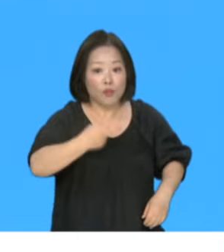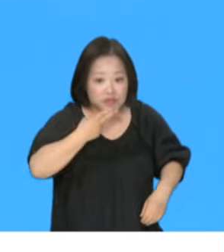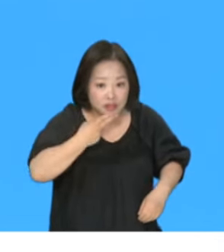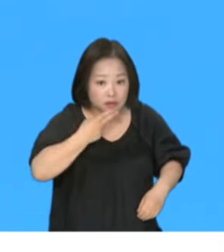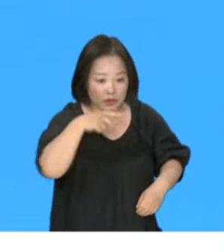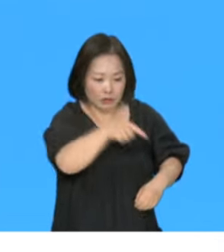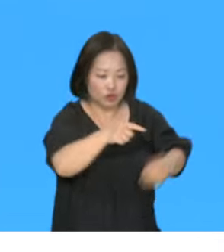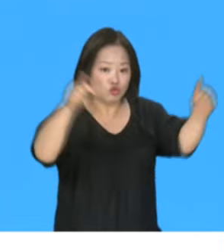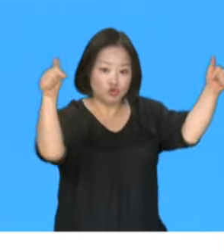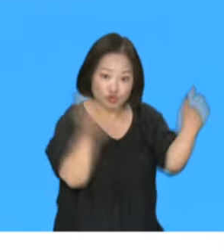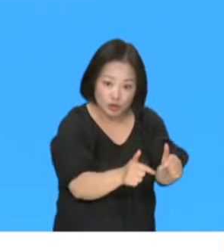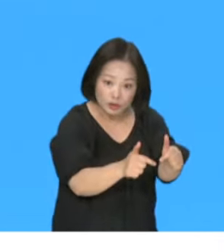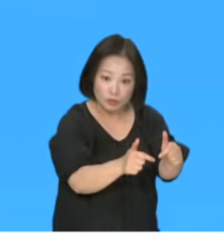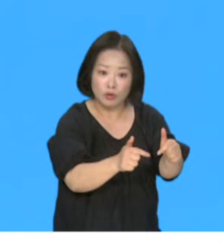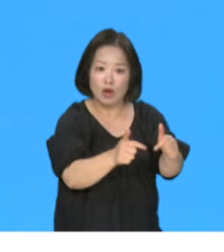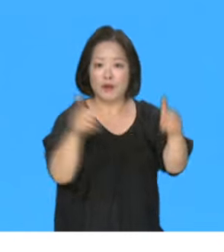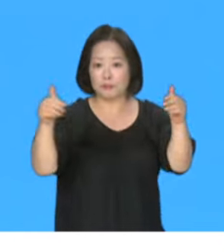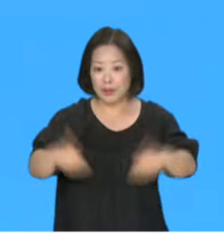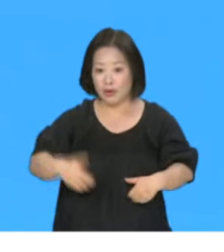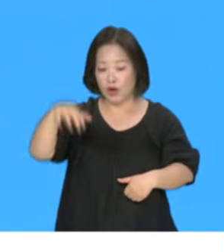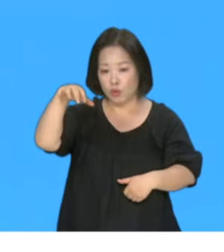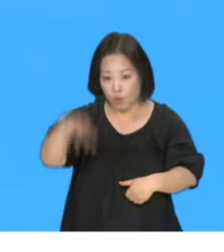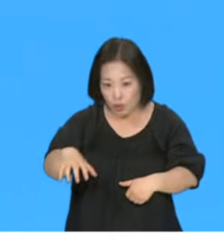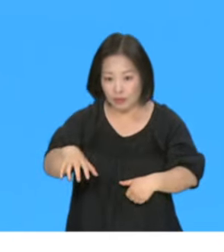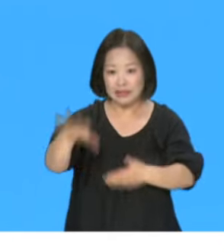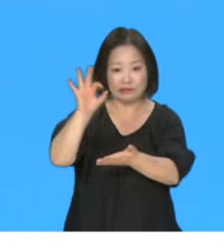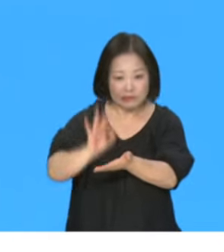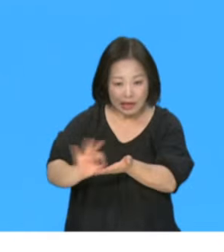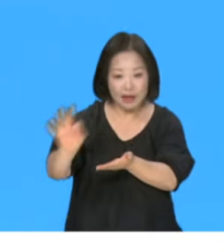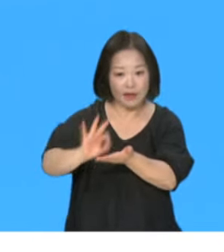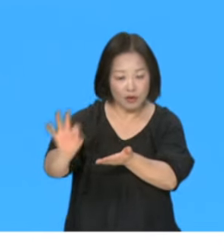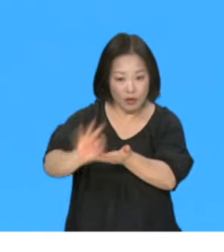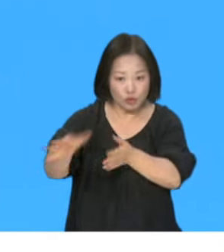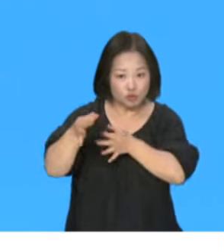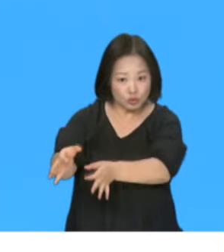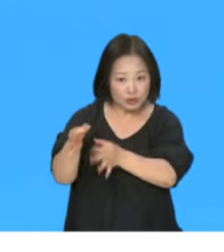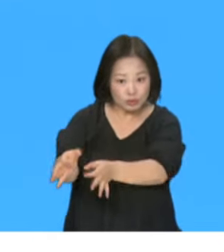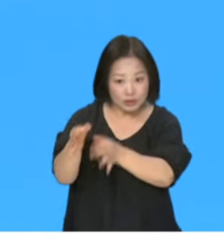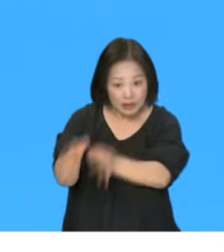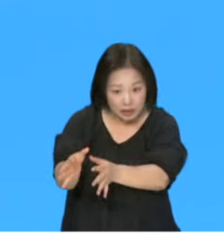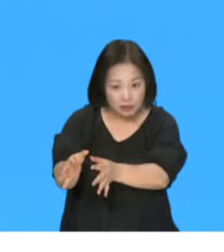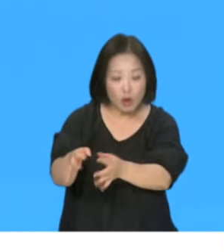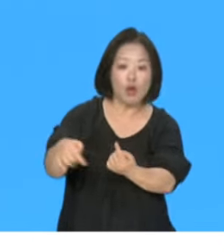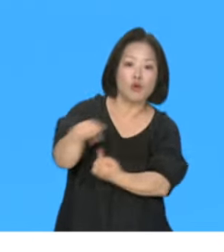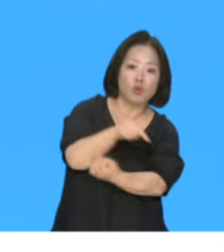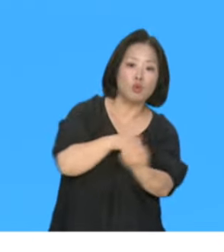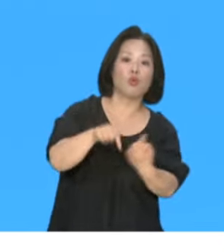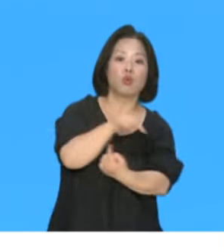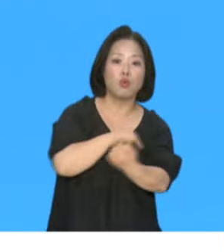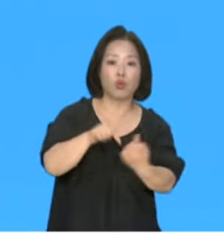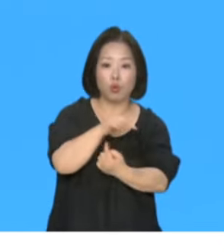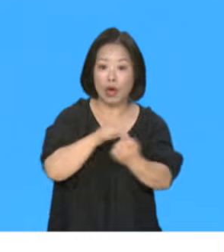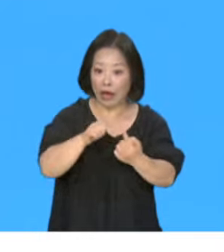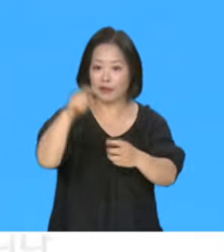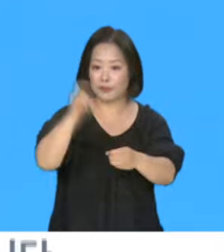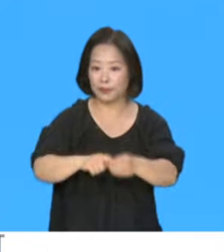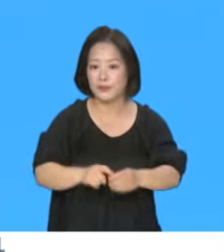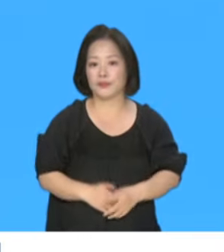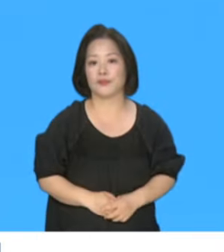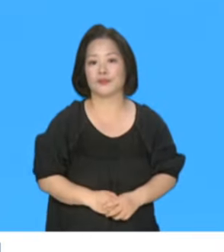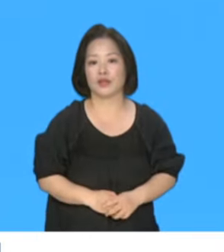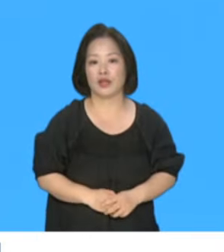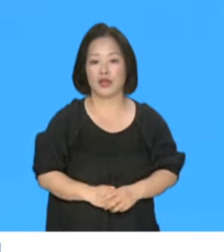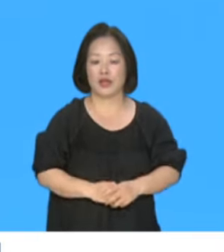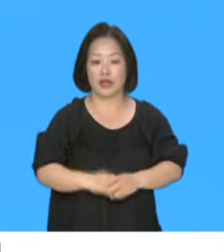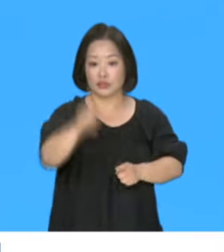과감하게 줄이고 필요한 곳에는 제대로 써서 재정 지출의 효율성을 높이자는 것입니다.